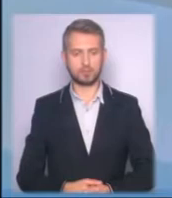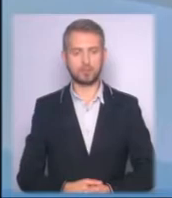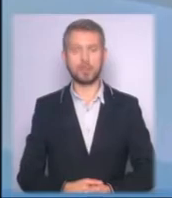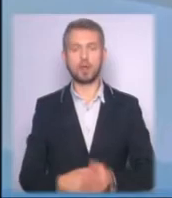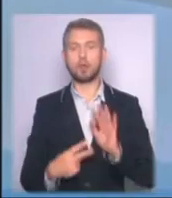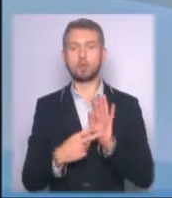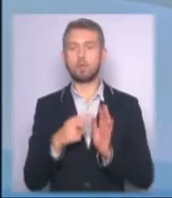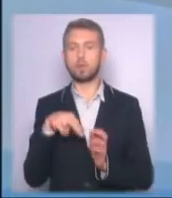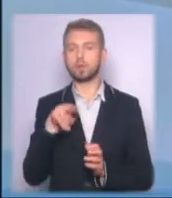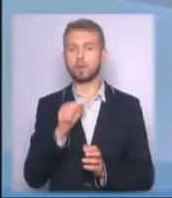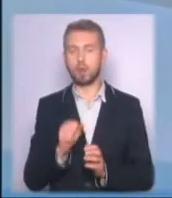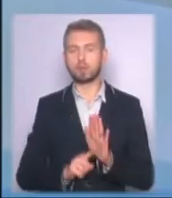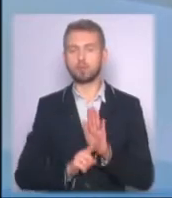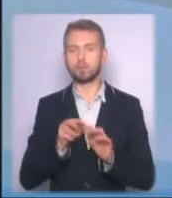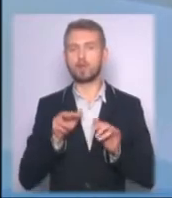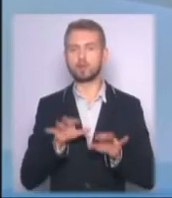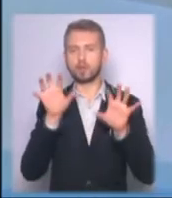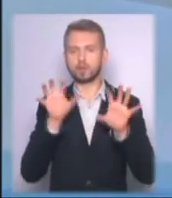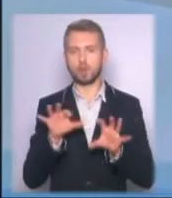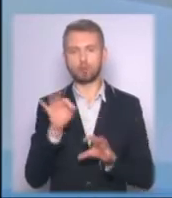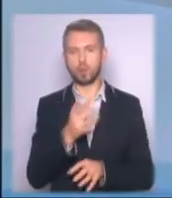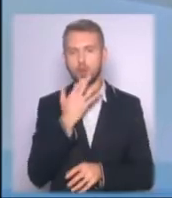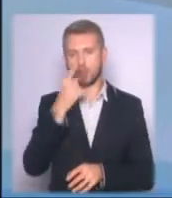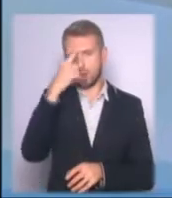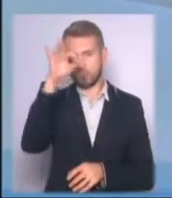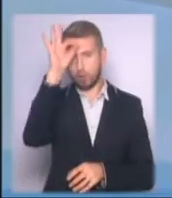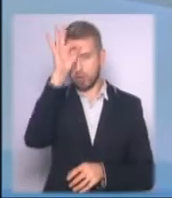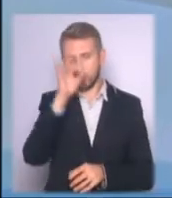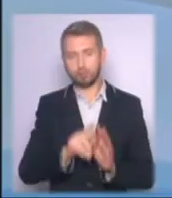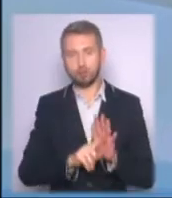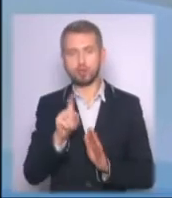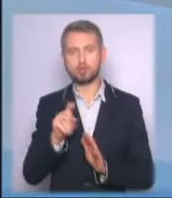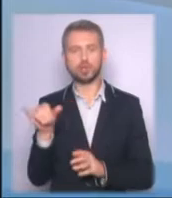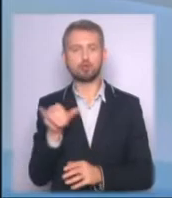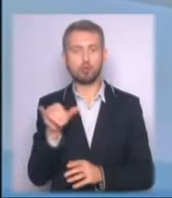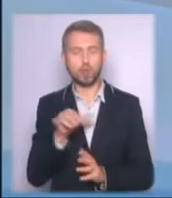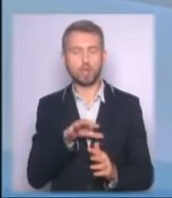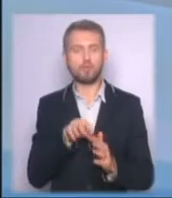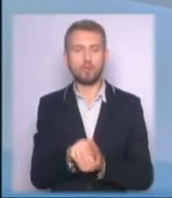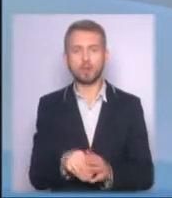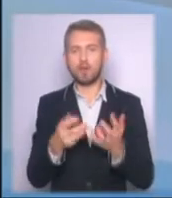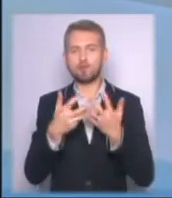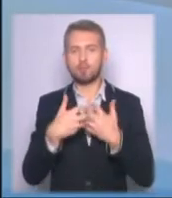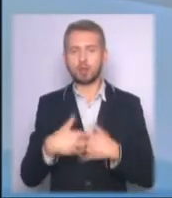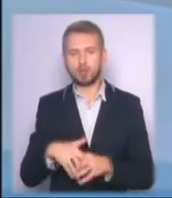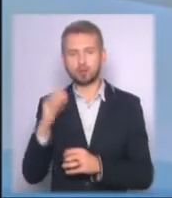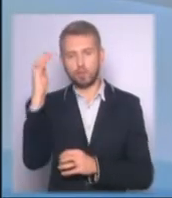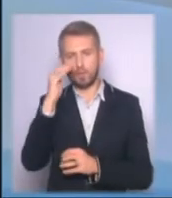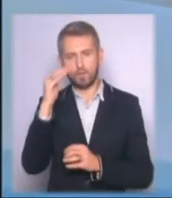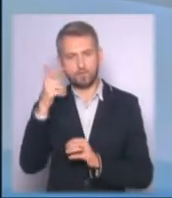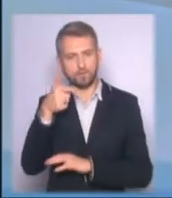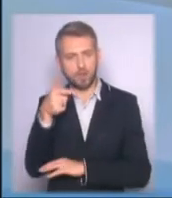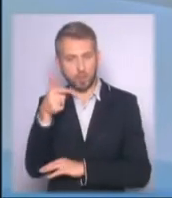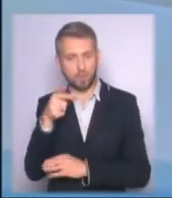7 листопада набуває чинності закон про національну поліцію. Починаючи з суботи, вводиться автоматична відеофіксація порушень